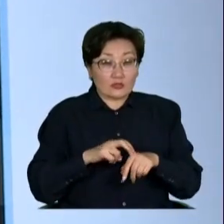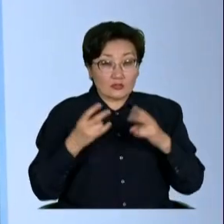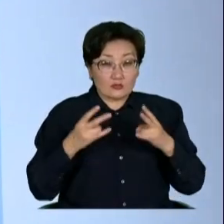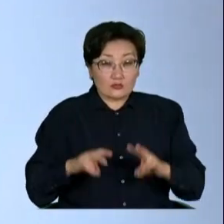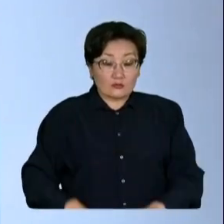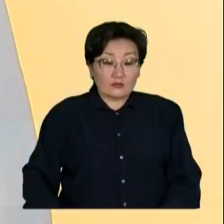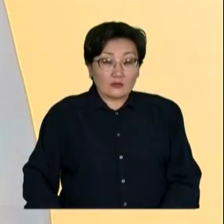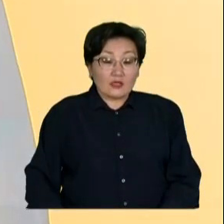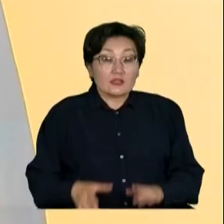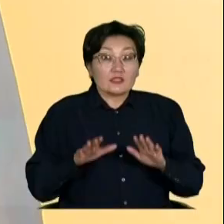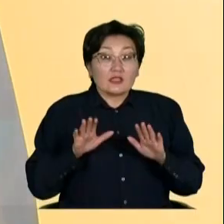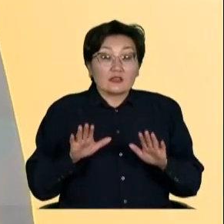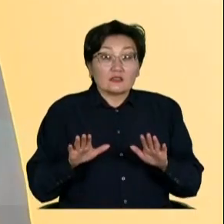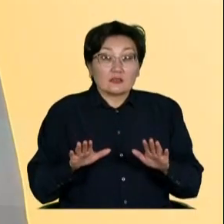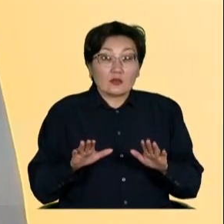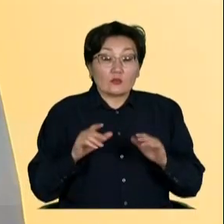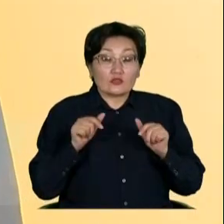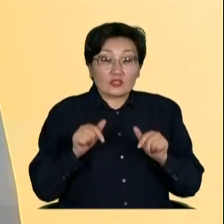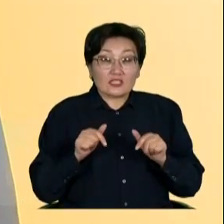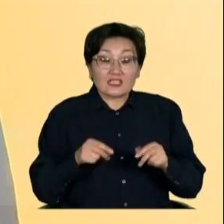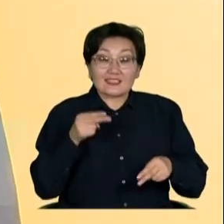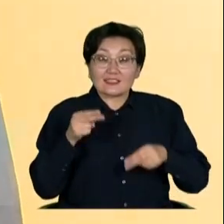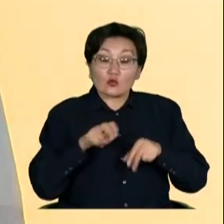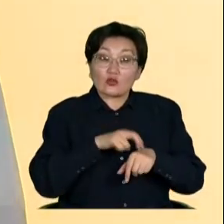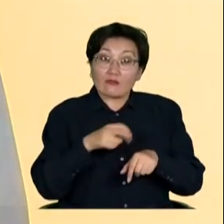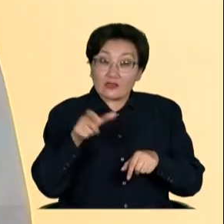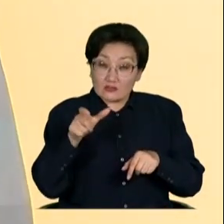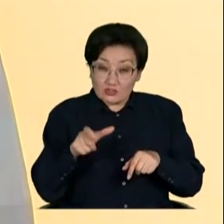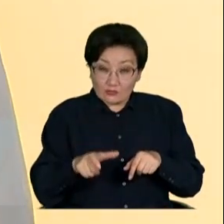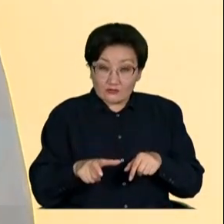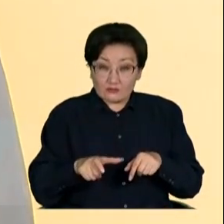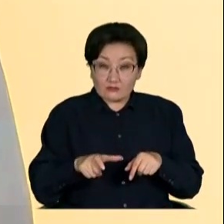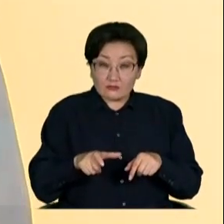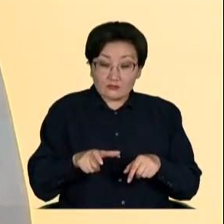жоқ. Тек қана бұл жерде хирургпен жаңағы